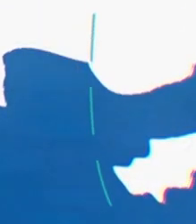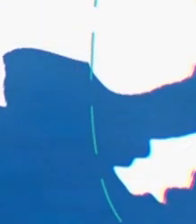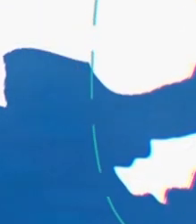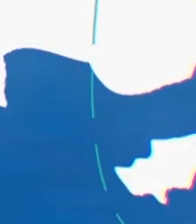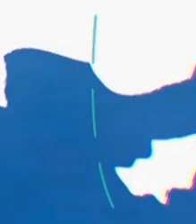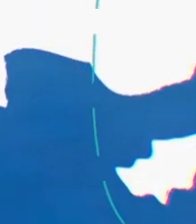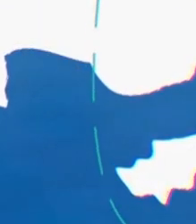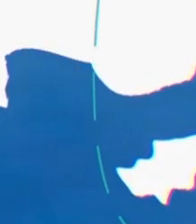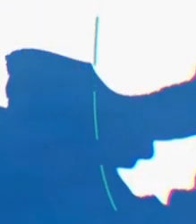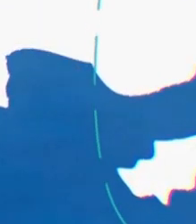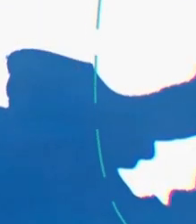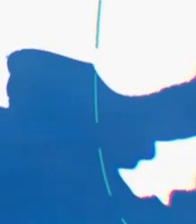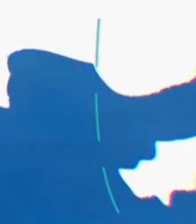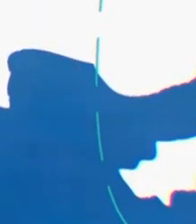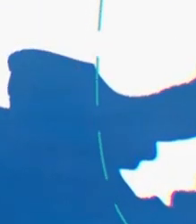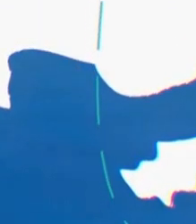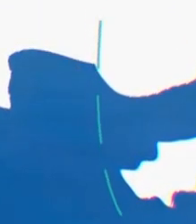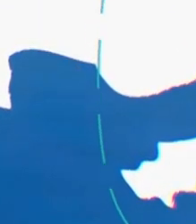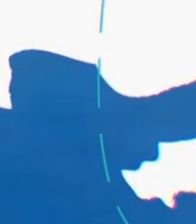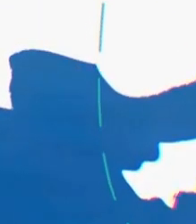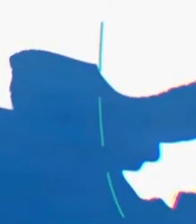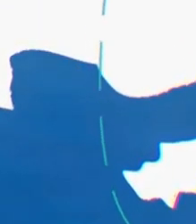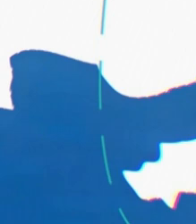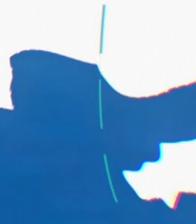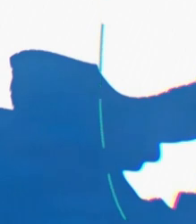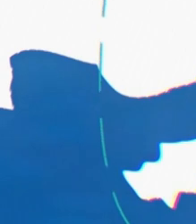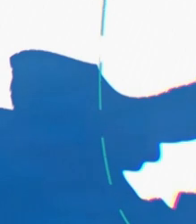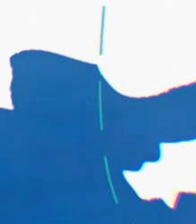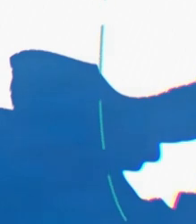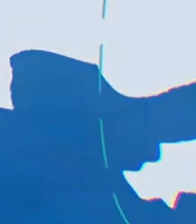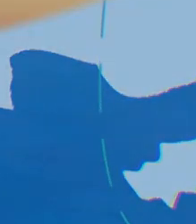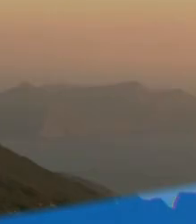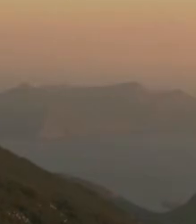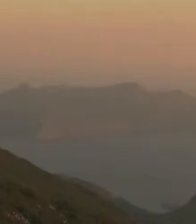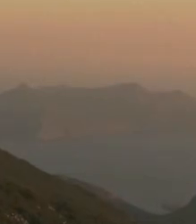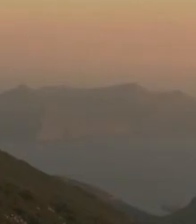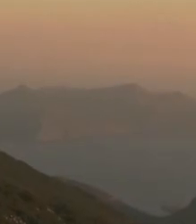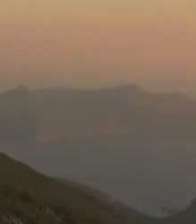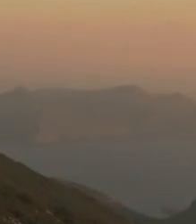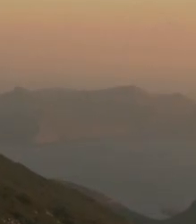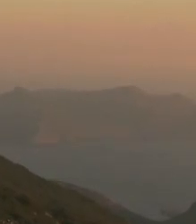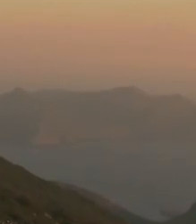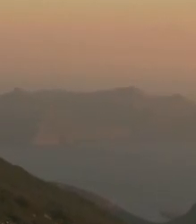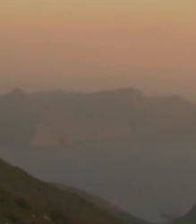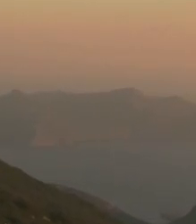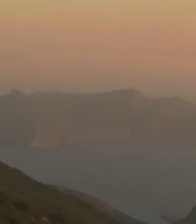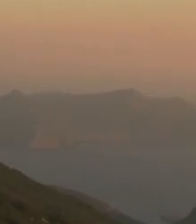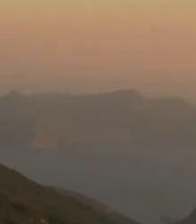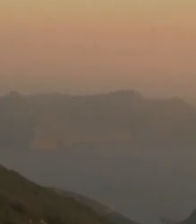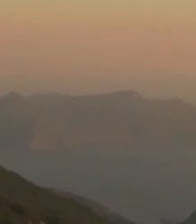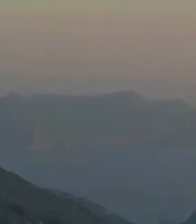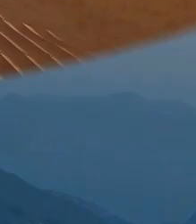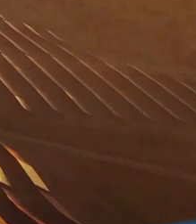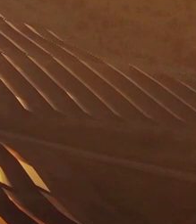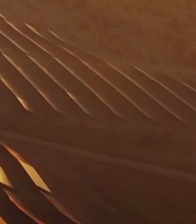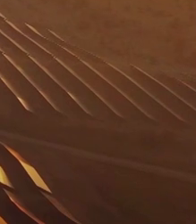τις υπηρεσίες μας και στην ηλεκτροκίνηση με νέο δίκτυο πανελλαδικής κάλυψης. Ταυτόχρονα, χτίζουμε και το μέλλον επενδύοντας